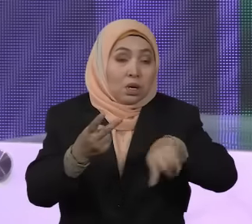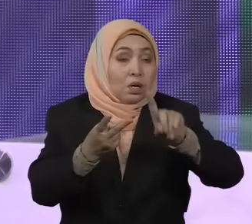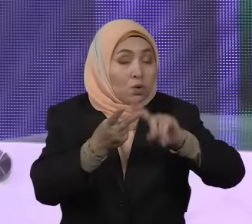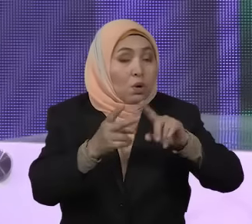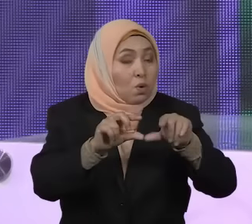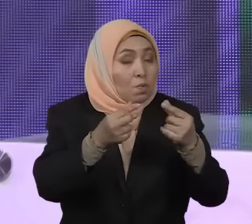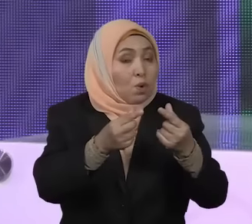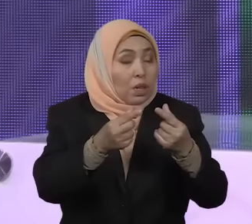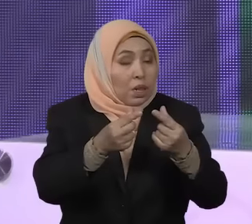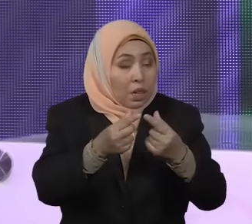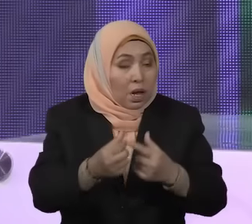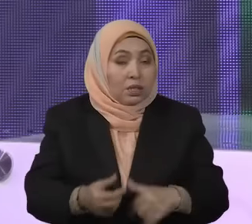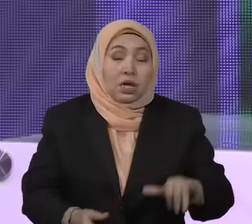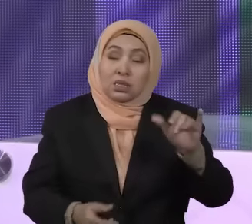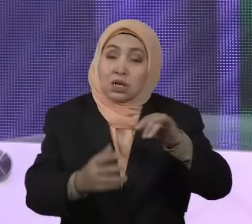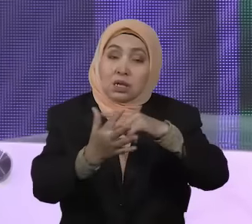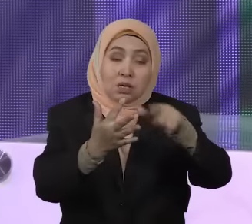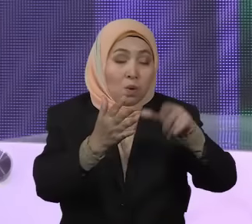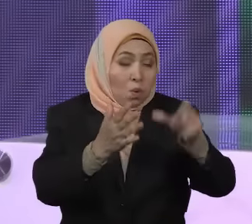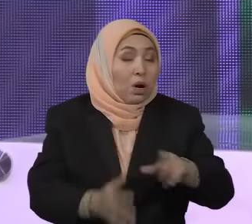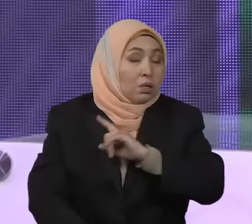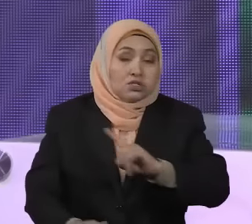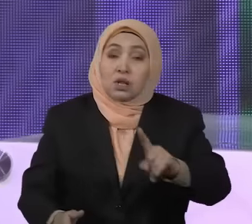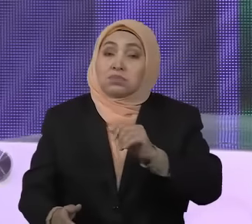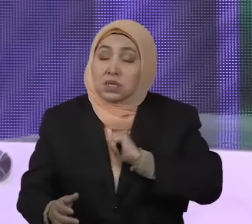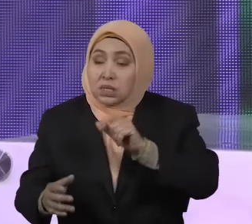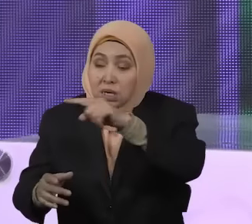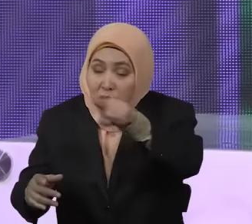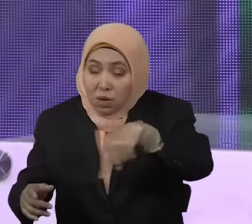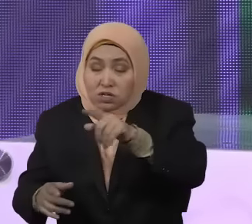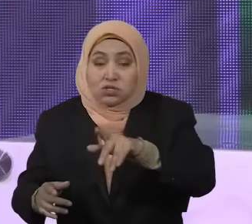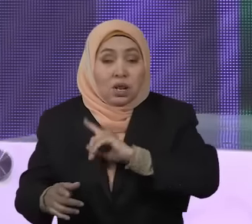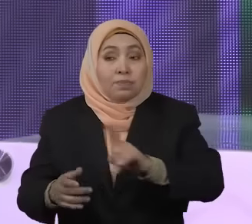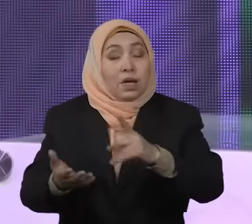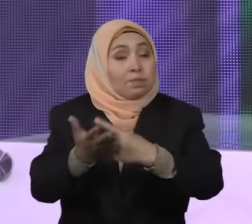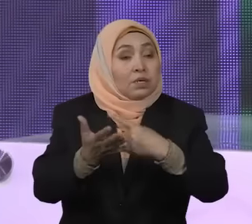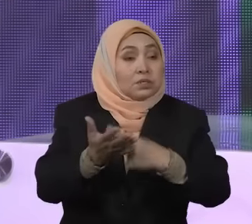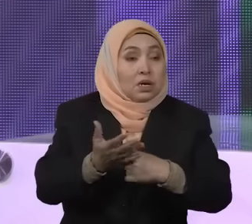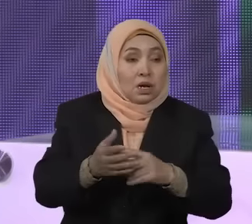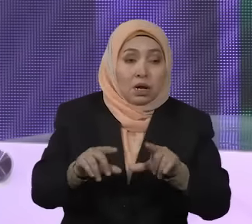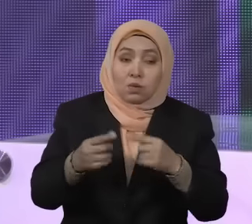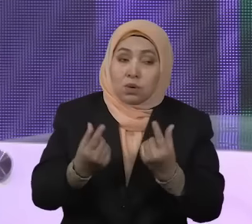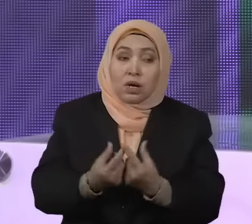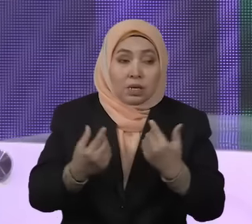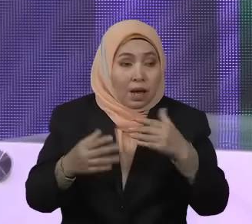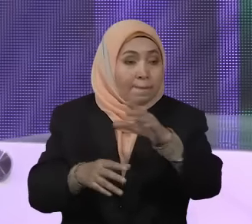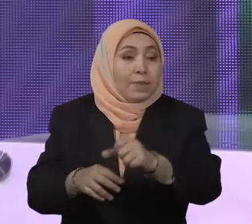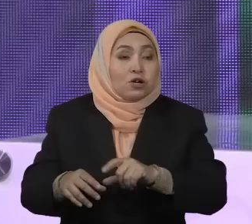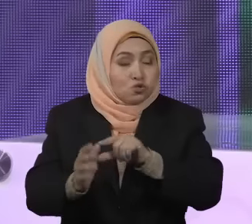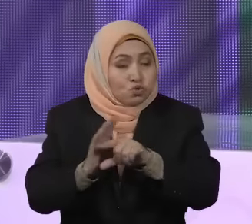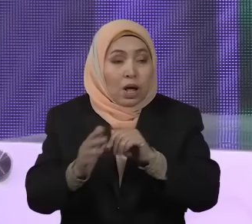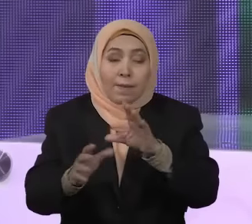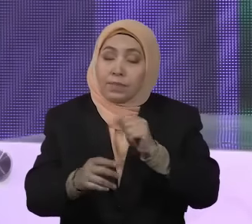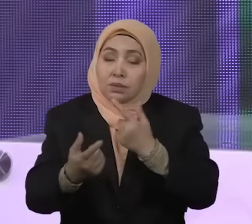kedua, kumpulan yang apologetik di perkalangan orang-orang Islam sendiri. Orang-orang Islam yang kalau nak bincang dalam Al-Quran, dia ambil surah selain daripada surah